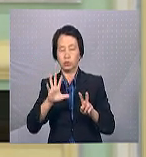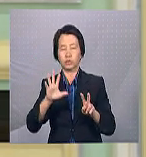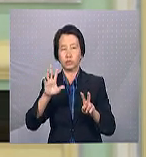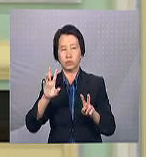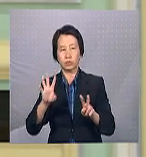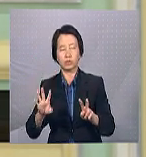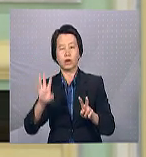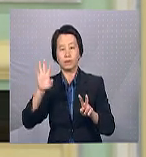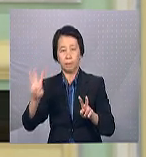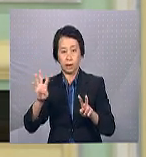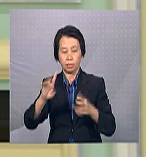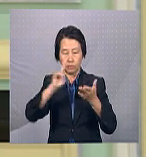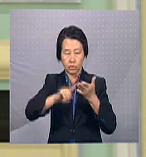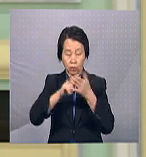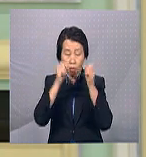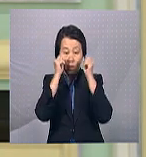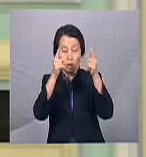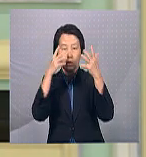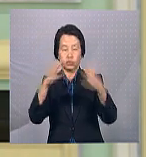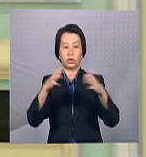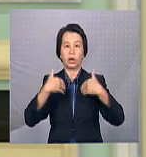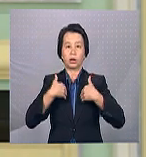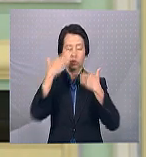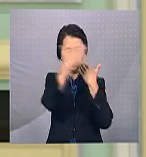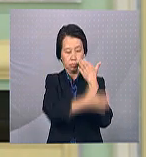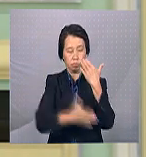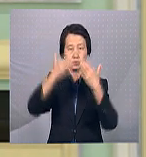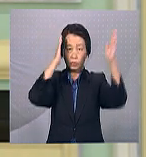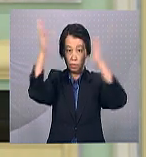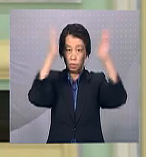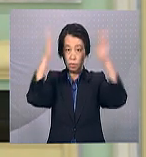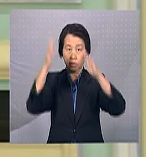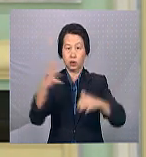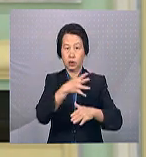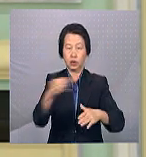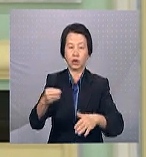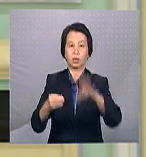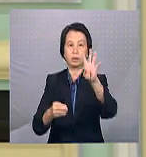25,554 pemeriksaan mengejut telah diadakan di seluruh negara dan sebanyak